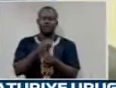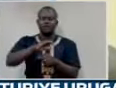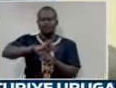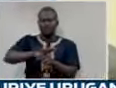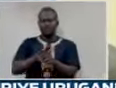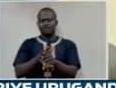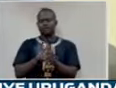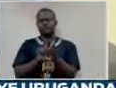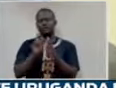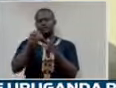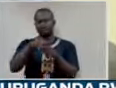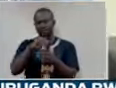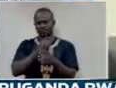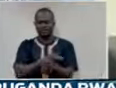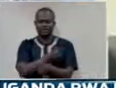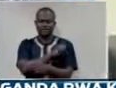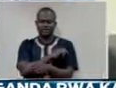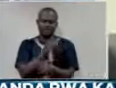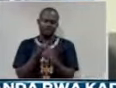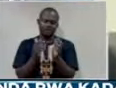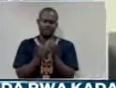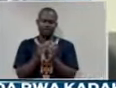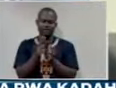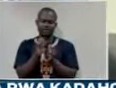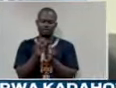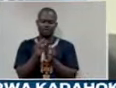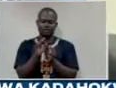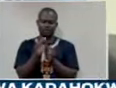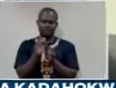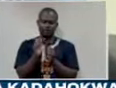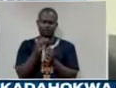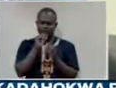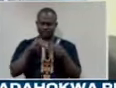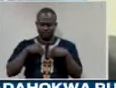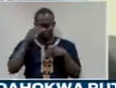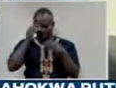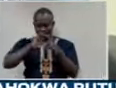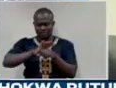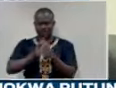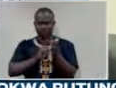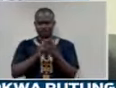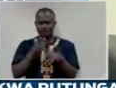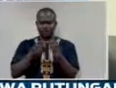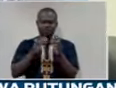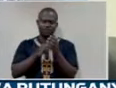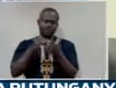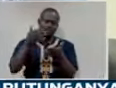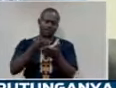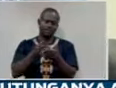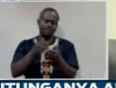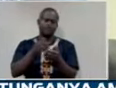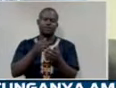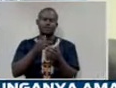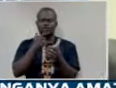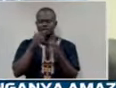biramutse bivuyemo nahita ngenda muri Espagne tanye na Benfica ariko ntiyakunda kubera corona ariko kugeza ubu ngubu mu agent wanjye